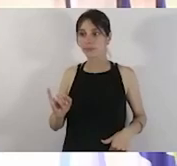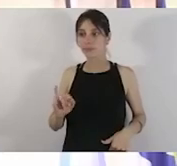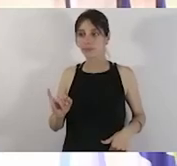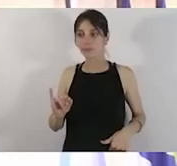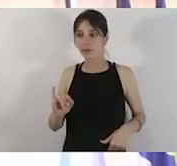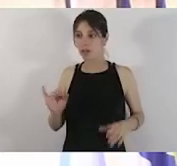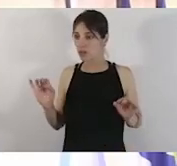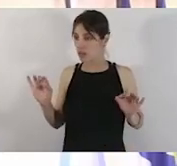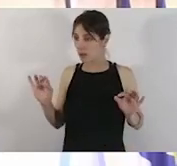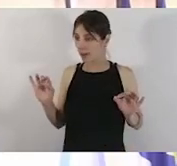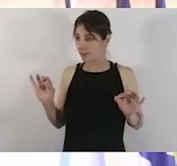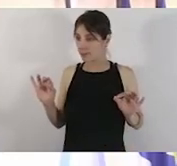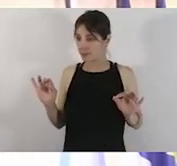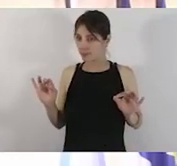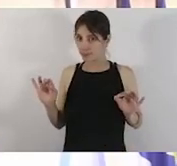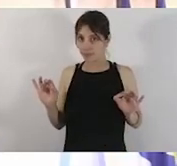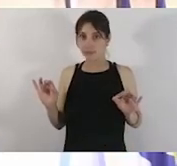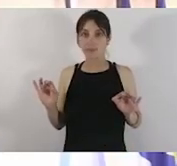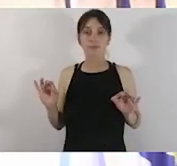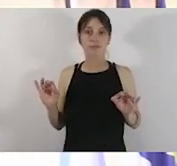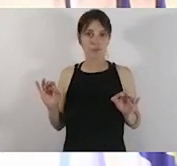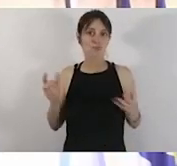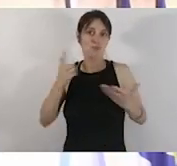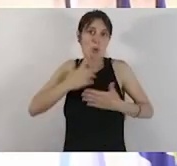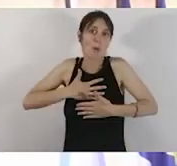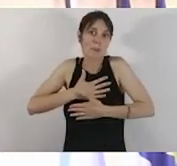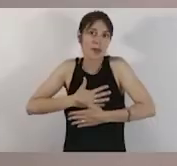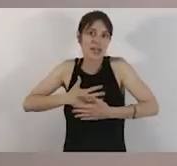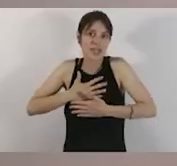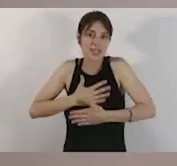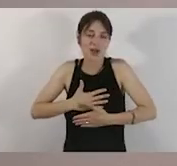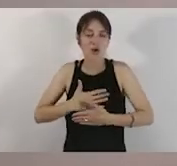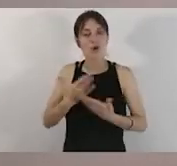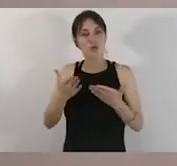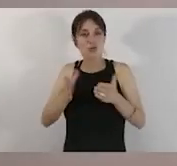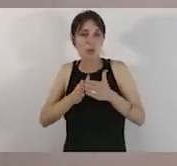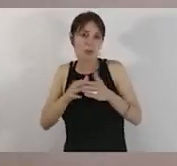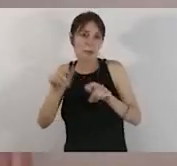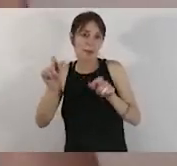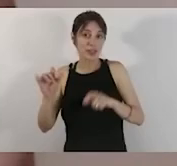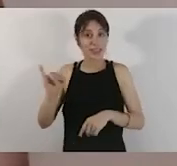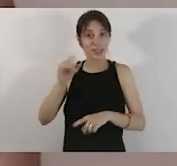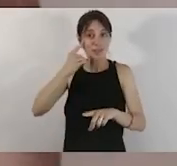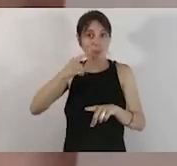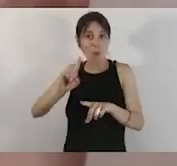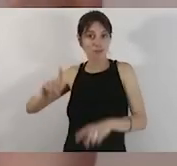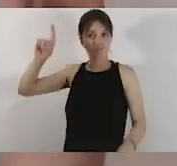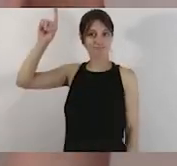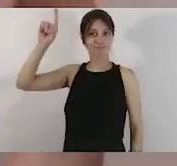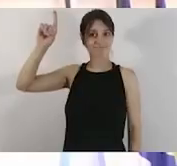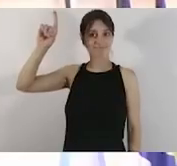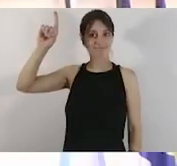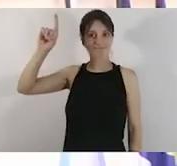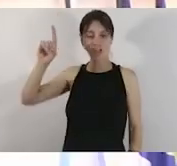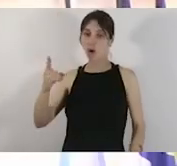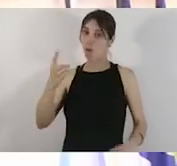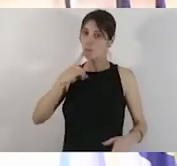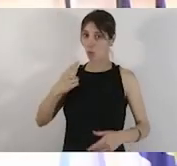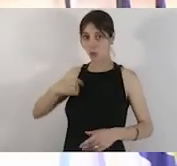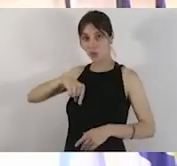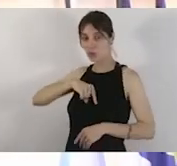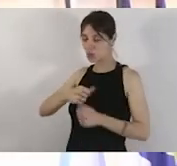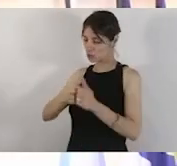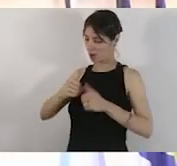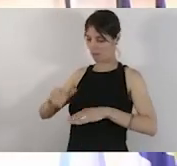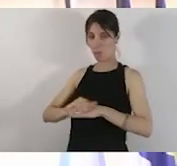Pas d'abstention. Et par plaisir, je vais vous faire lever la main, ceux qui sont pour. Politiquement, on est pour. Politiquement, on est pour. Voilà,